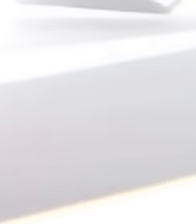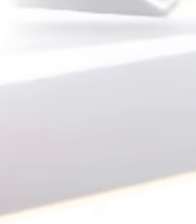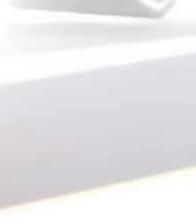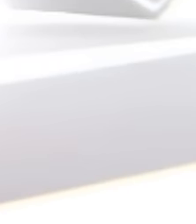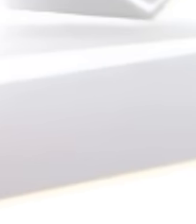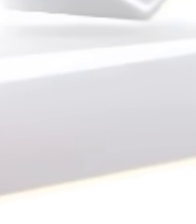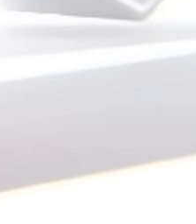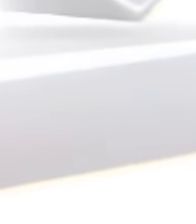oras.